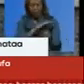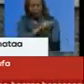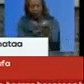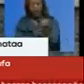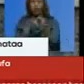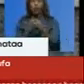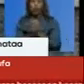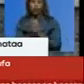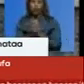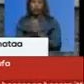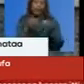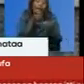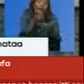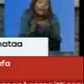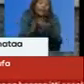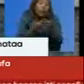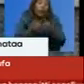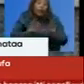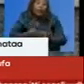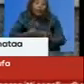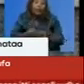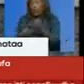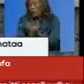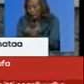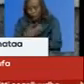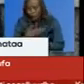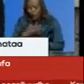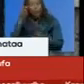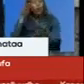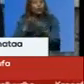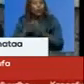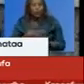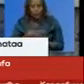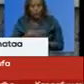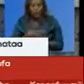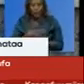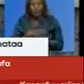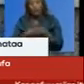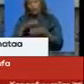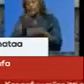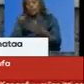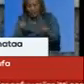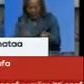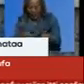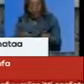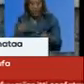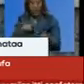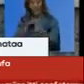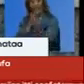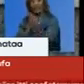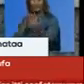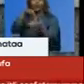ከሆኑኝ የቅርብ ጓዶቼ ወዳጆቼ ወንድሞቼ ውጭ ዛሬ እኔ ከፊታችሁ